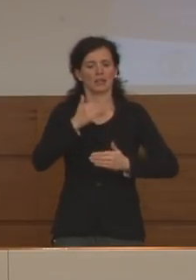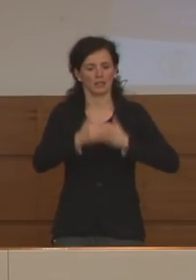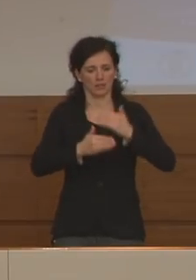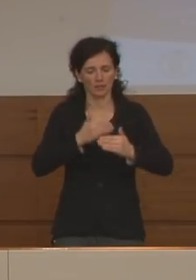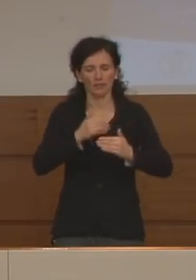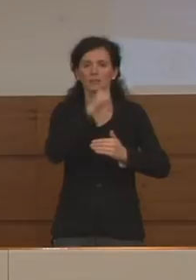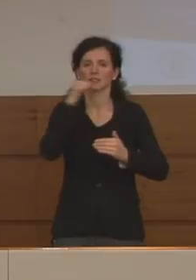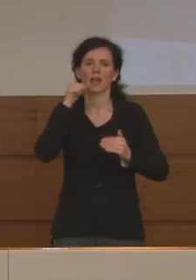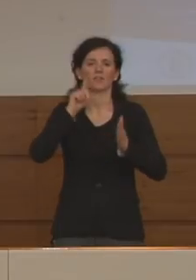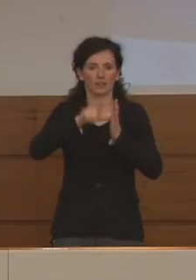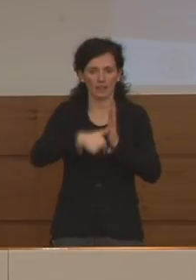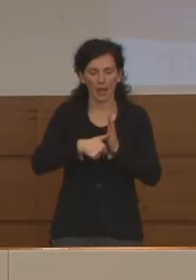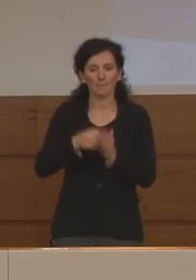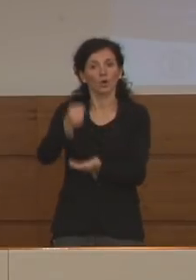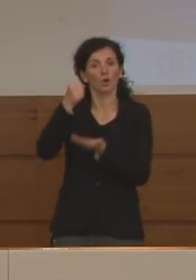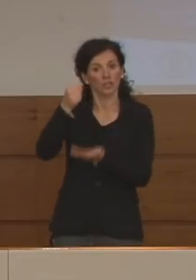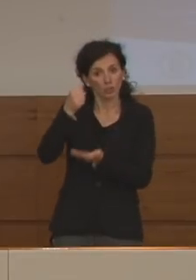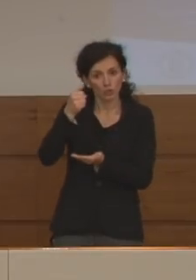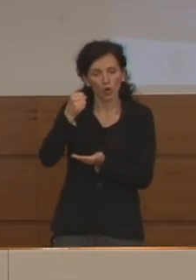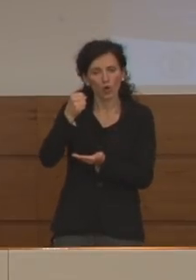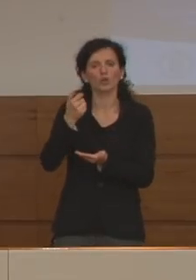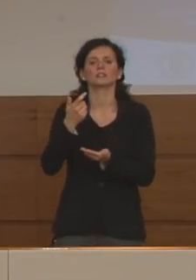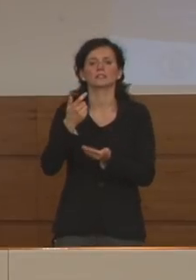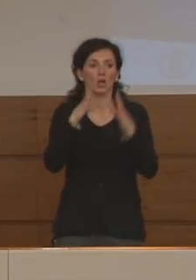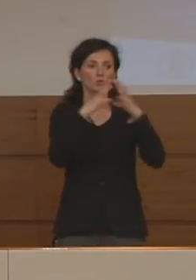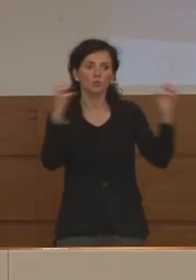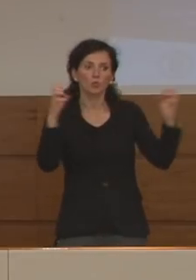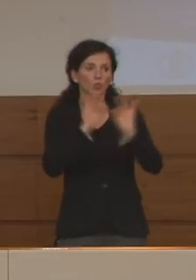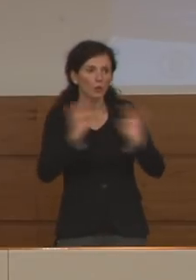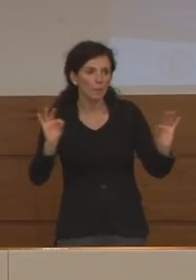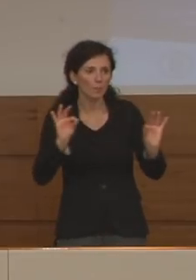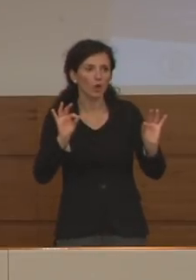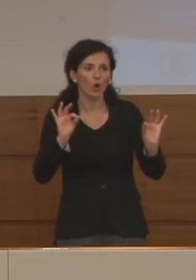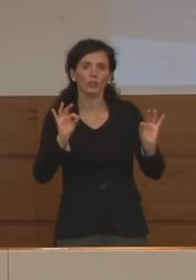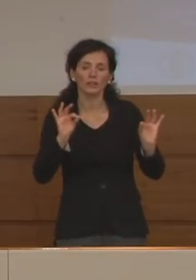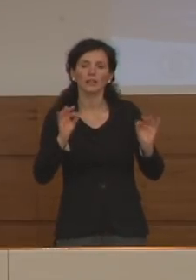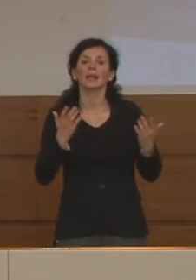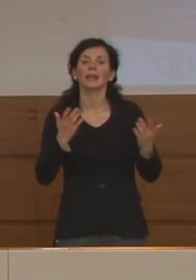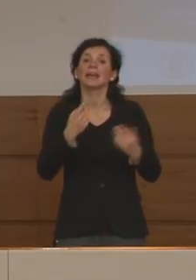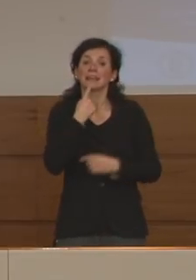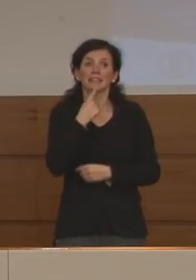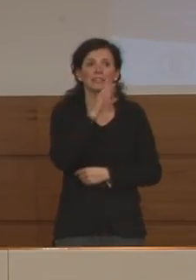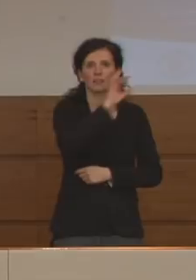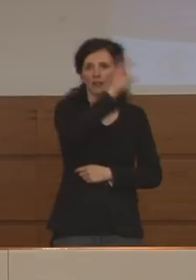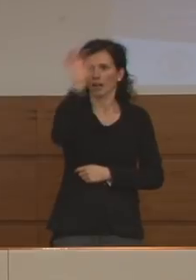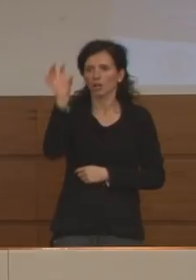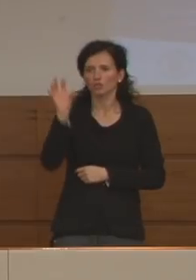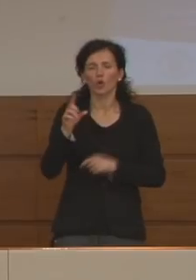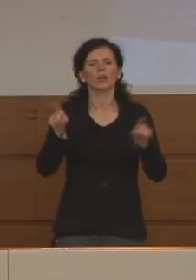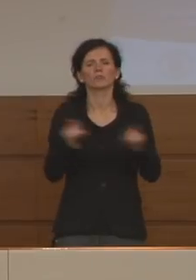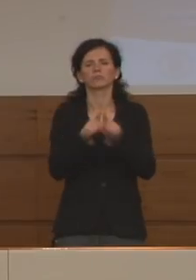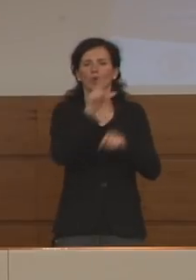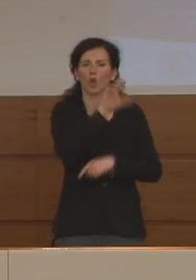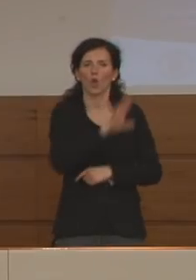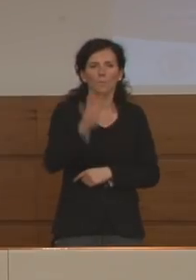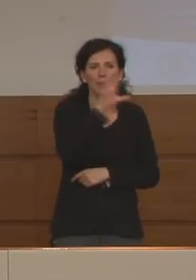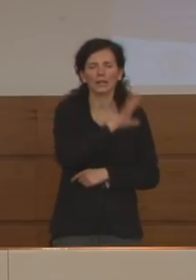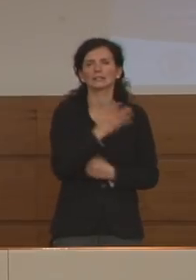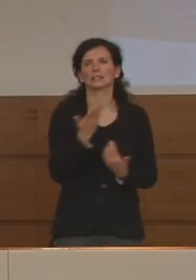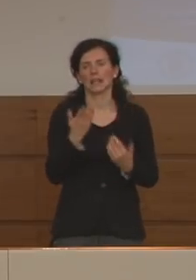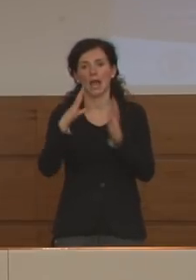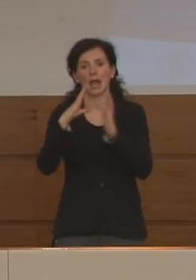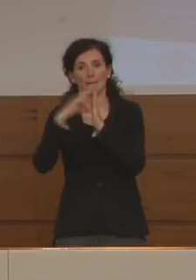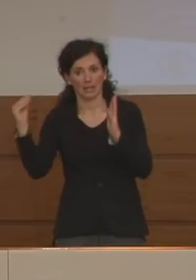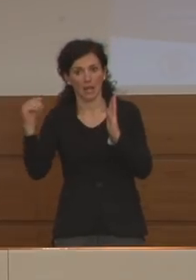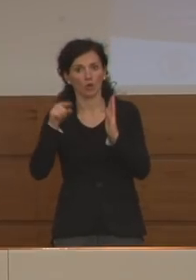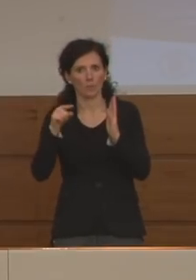e richiedono strutture che sono quelli che stanno arrivando che soprattutto nelle regioni più colpite penso alla lombardia penso a parte dell'emilia